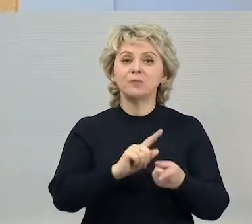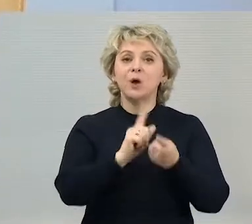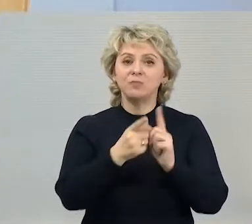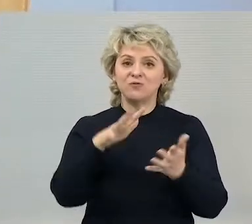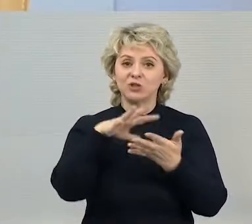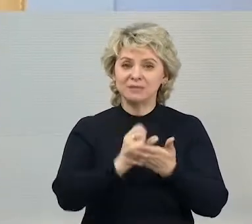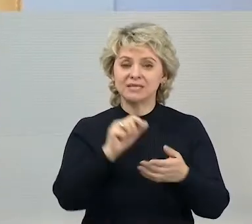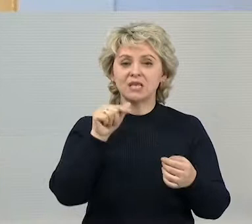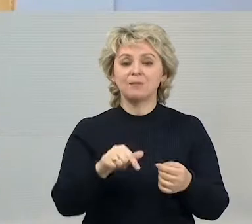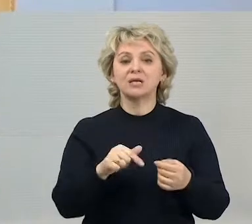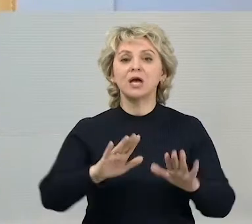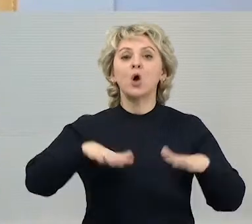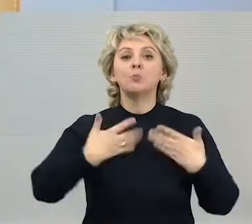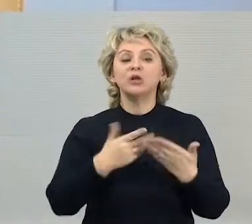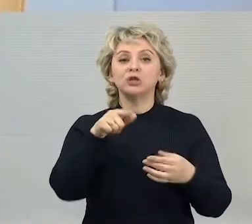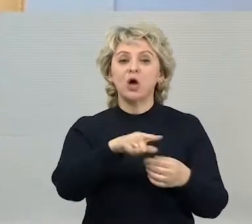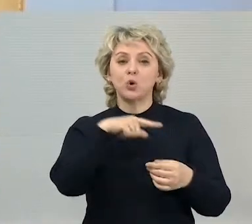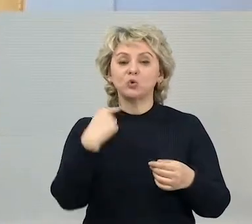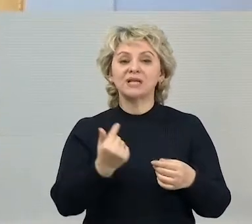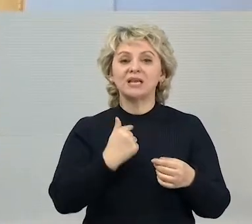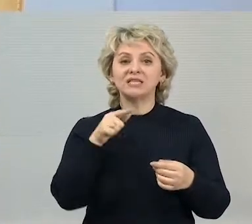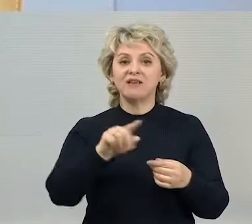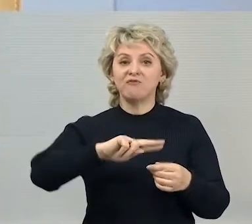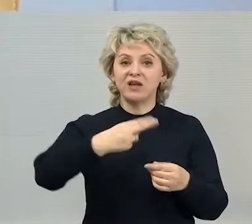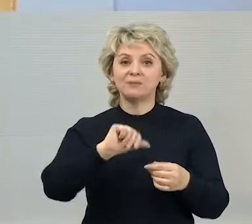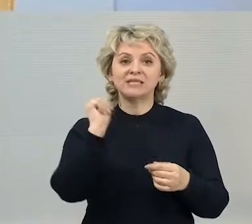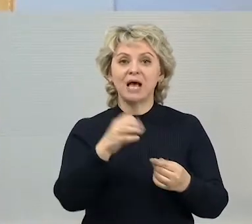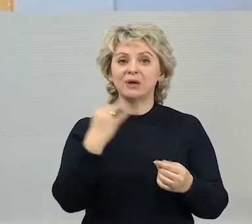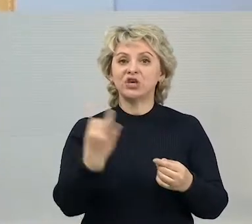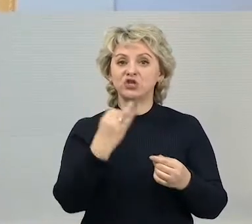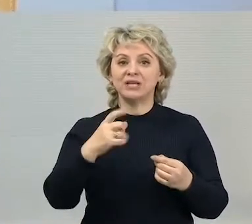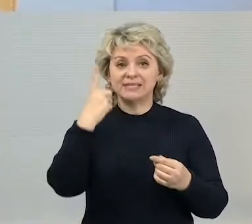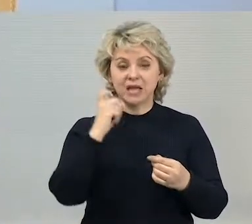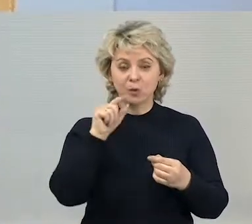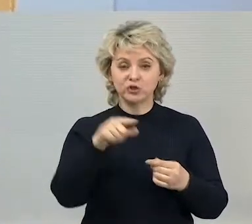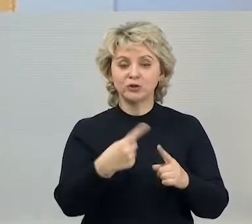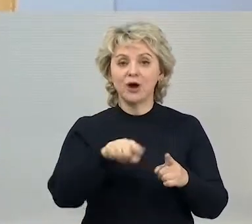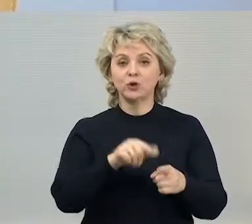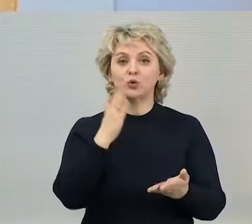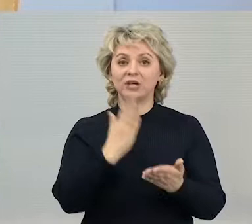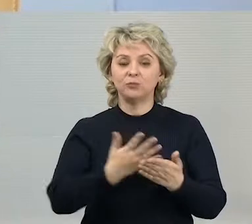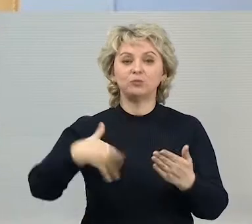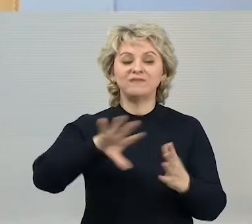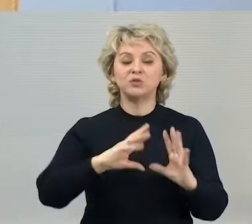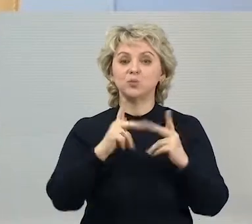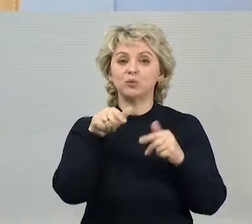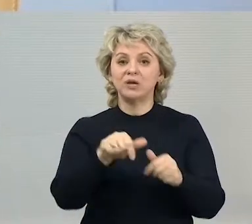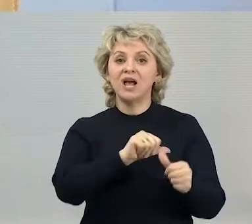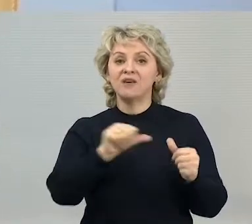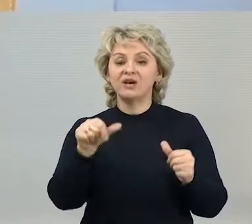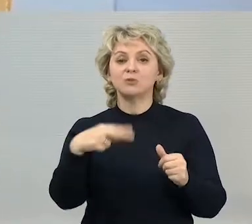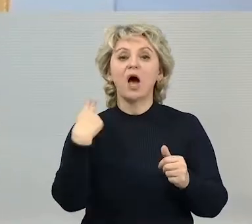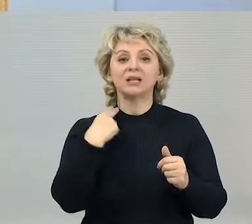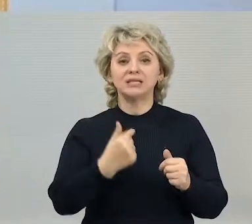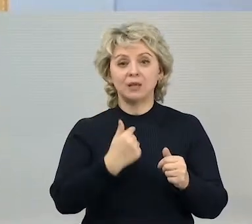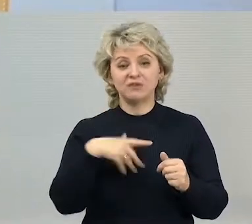переводами заниматься и предлагать русскоязычные варианты самых интересных сообщений, которые идут по всему миру. В основном на